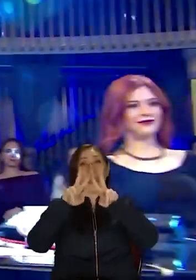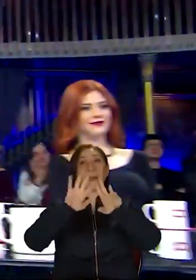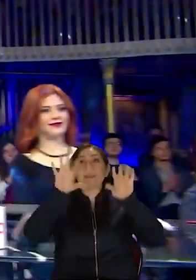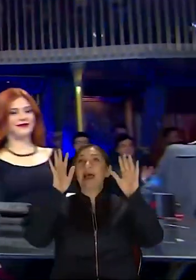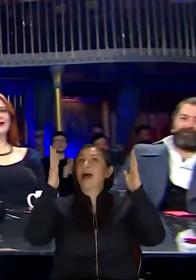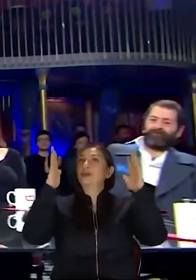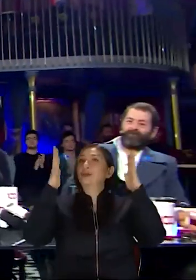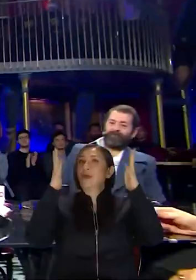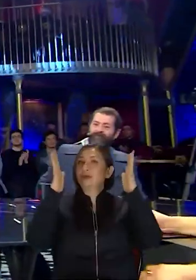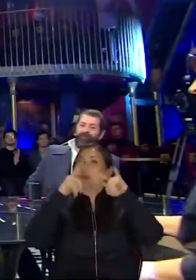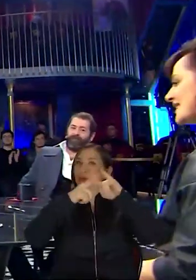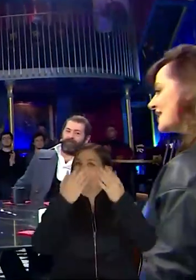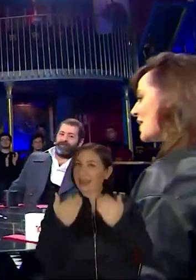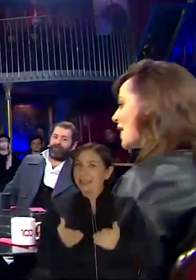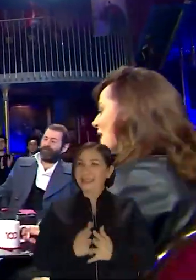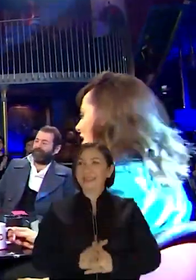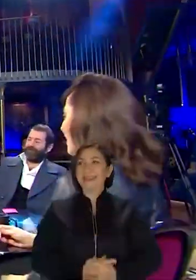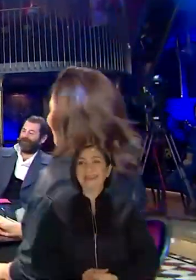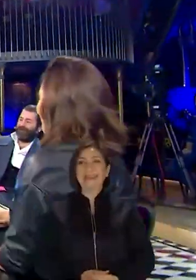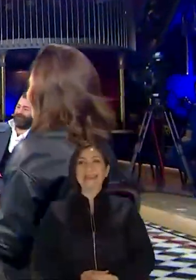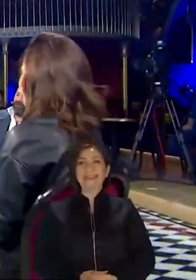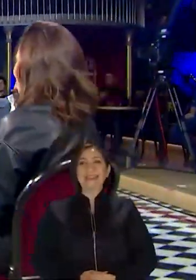alkışlıyoruz. Hoş geldiniz.